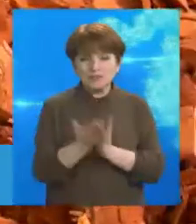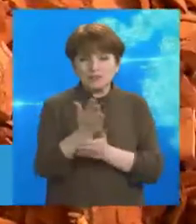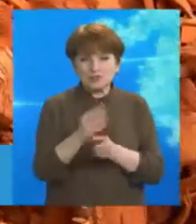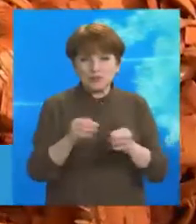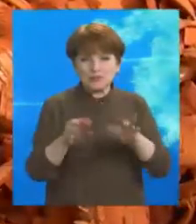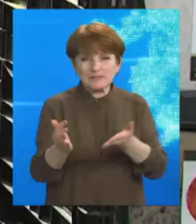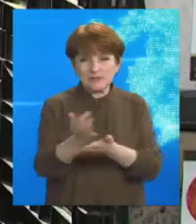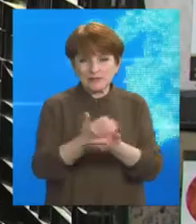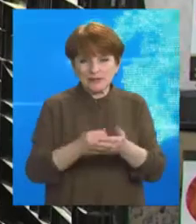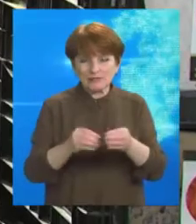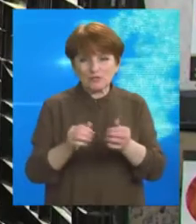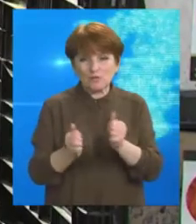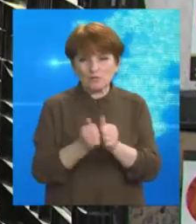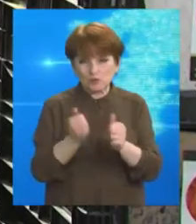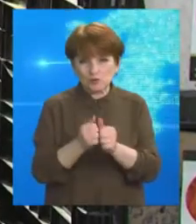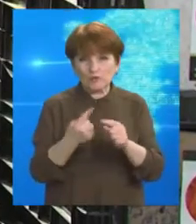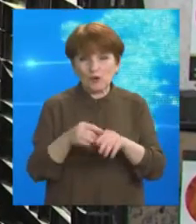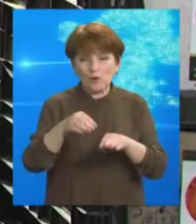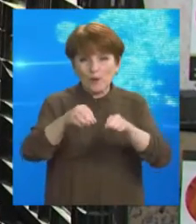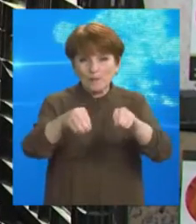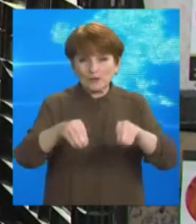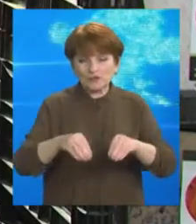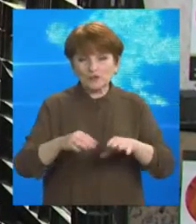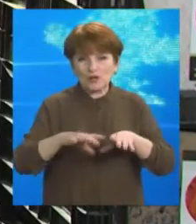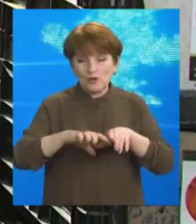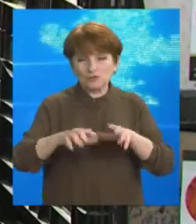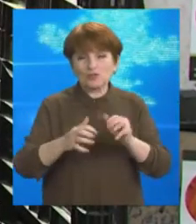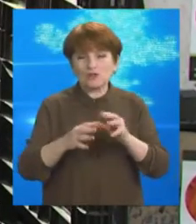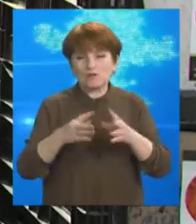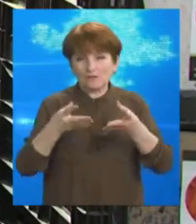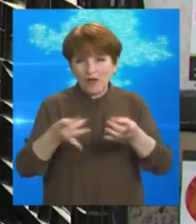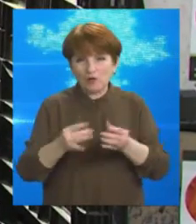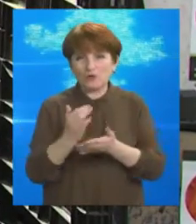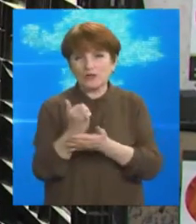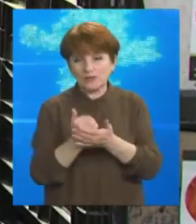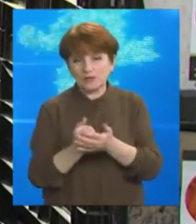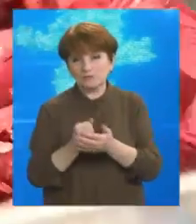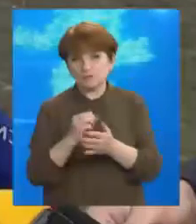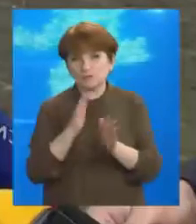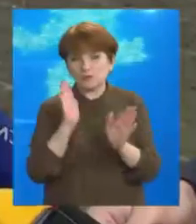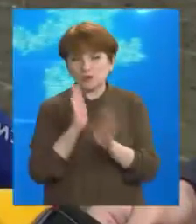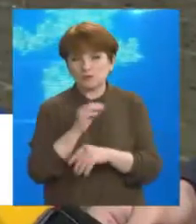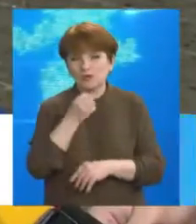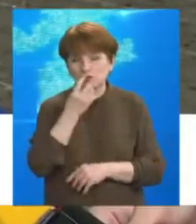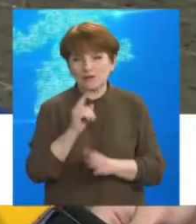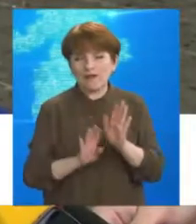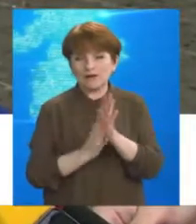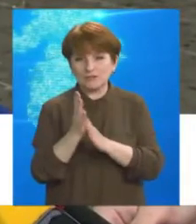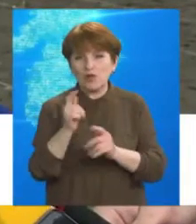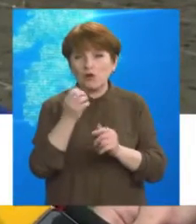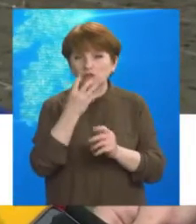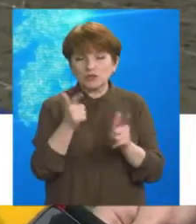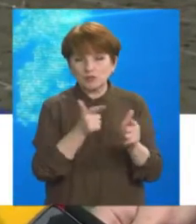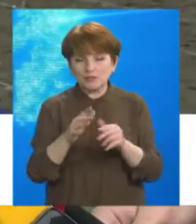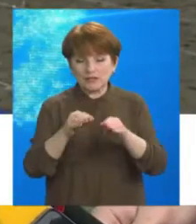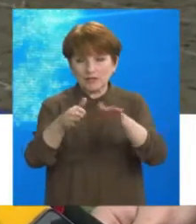лесопильных предприятиях и высушивается. Такое покрытие удерживает влагу и обеспечивает комфортную температуру для растений. Очень хорошо подготавливают данные